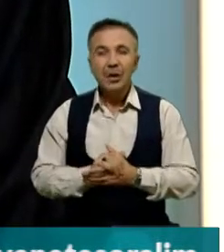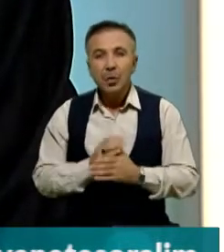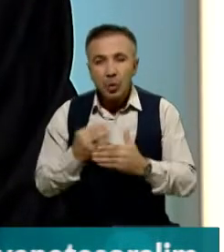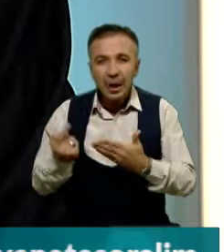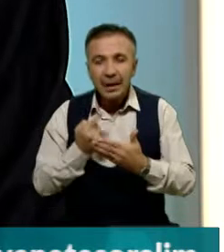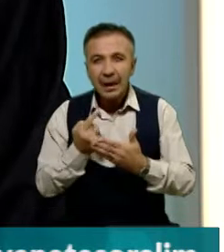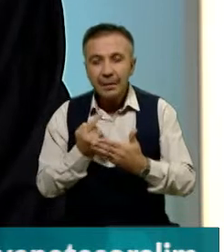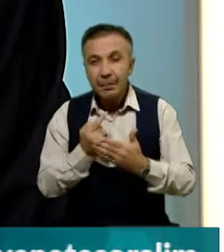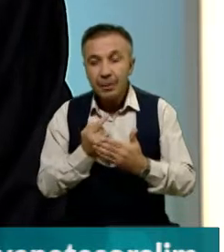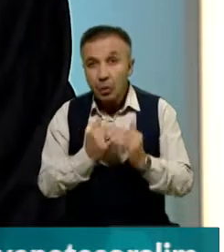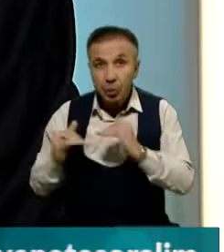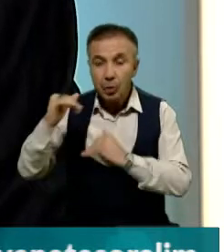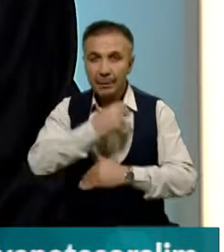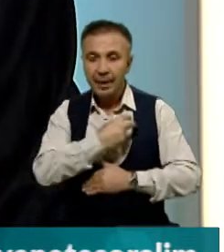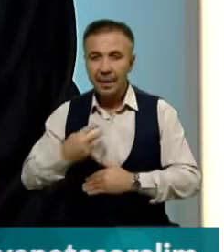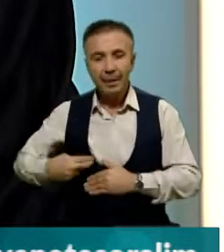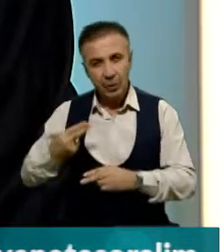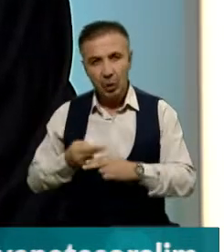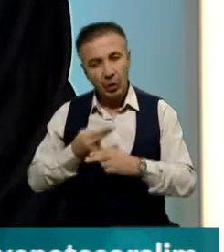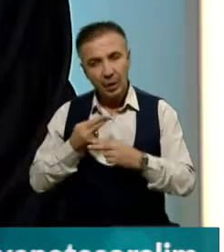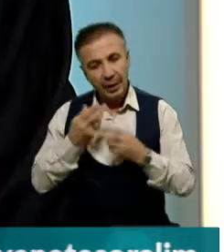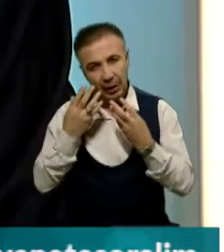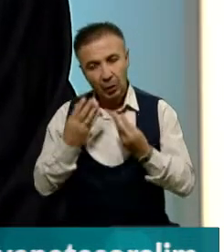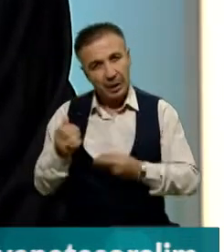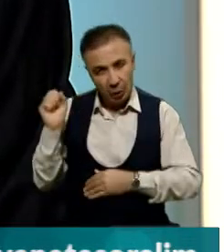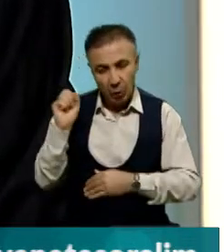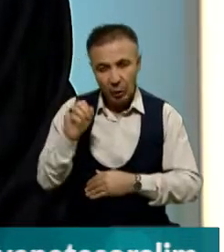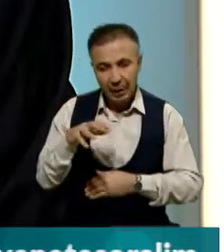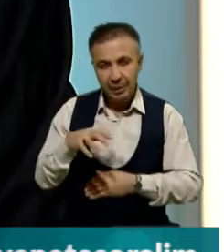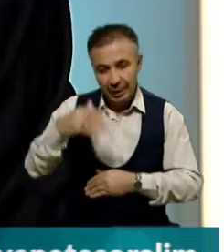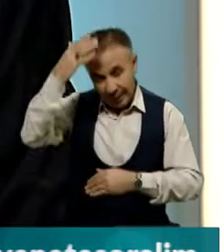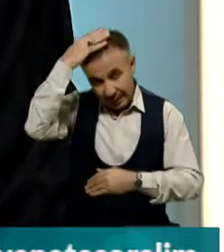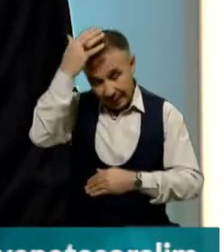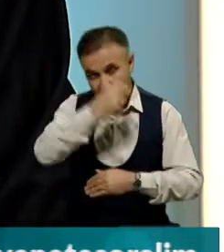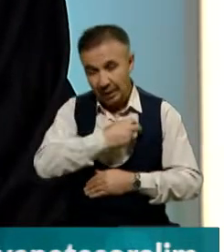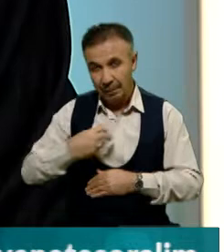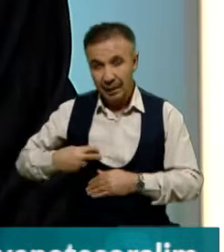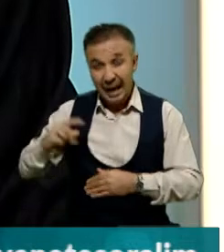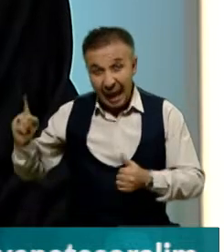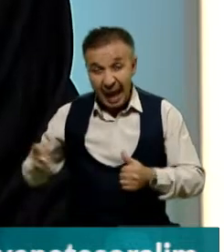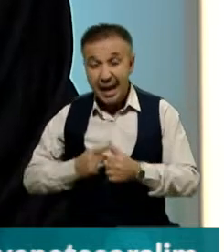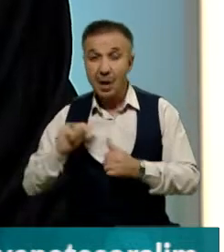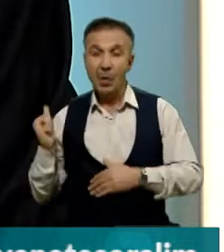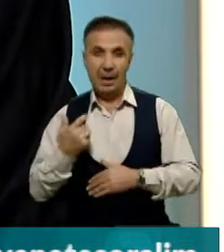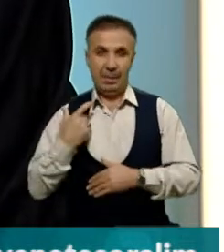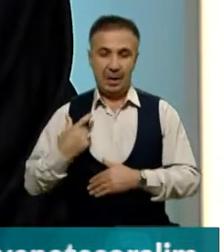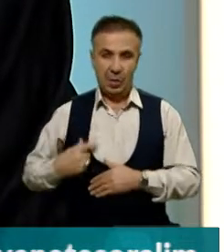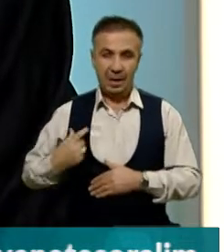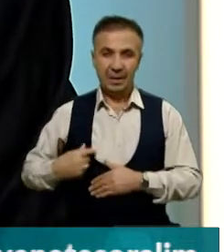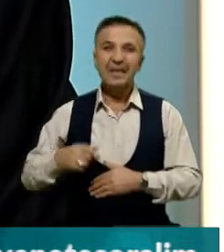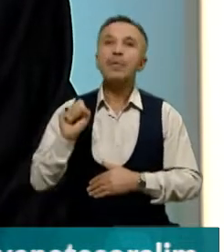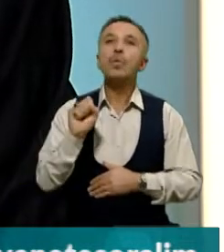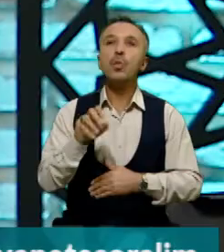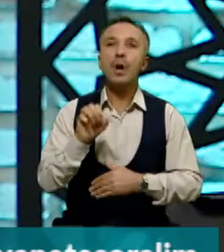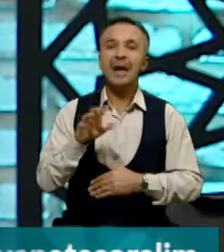Peygamberimizi bize örnek olarak göndermiştir. Hı hı. Hazreti Peygamber'in en önemli vasıflarından birisi muallimdir.